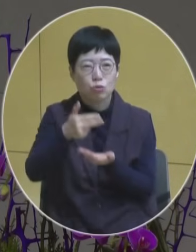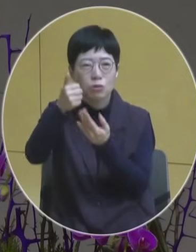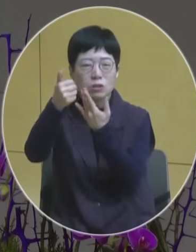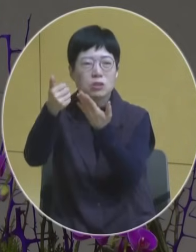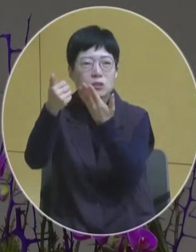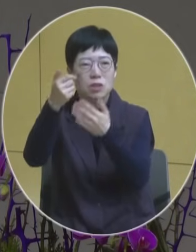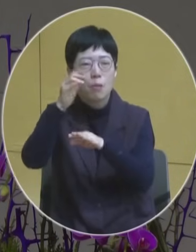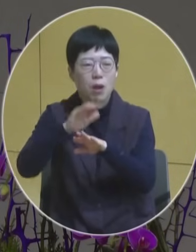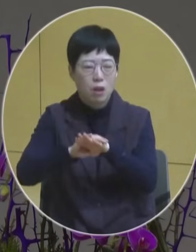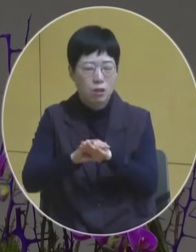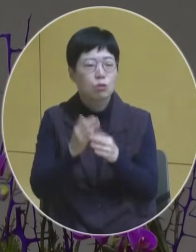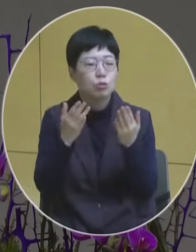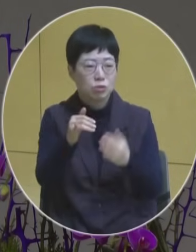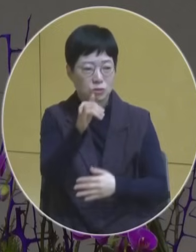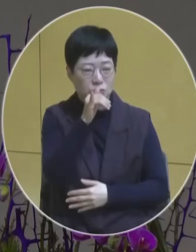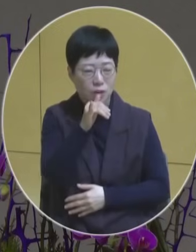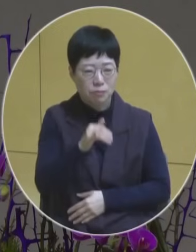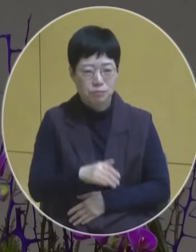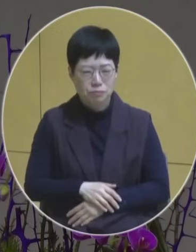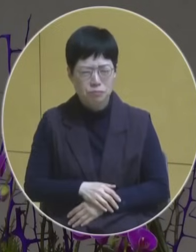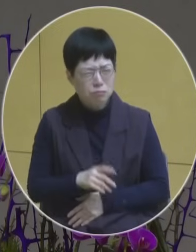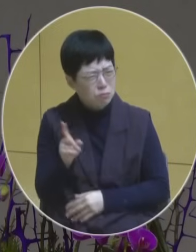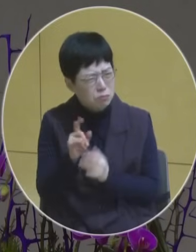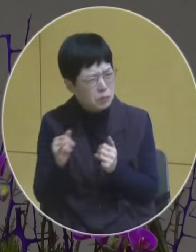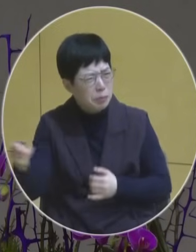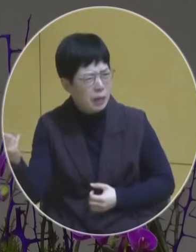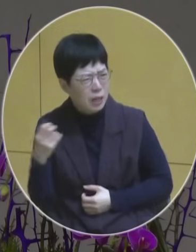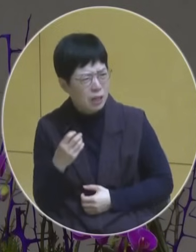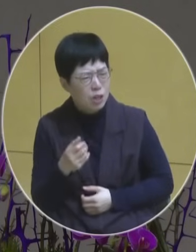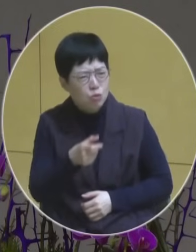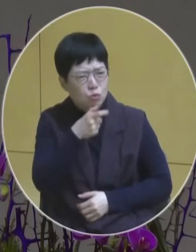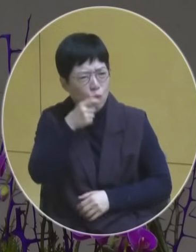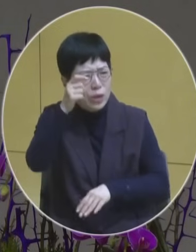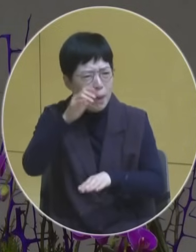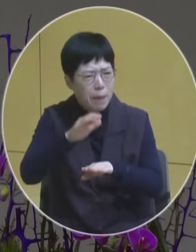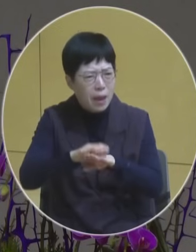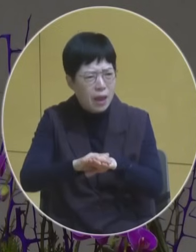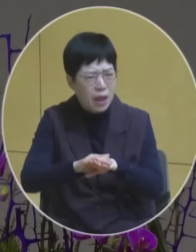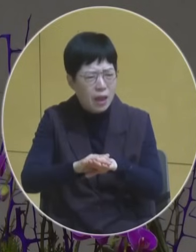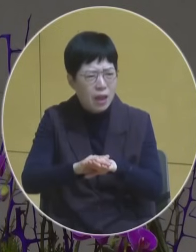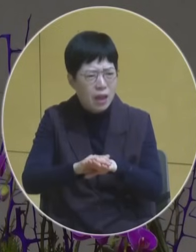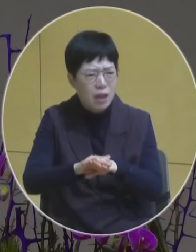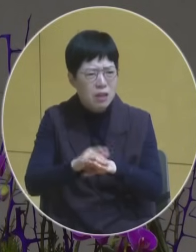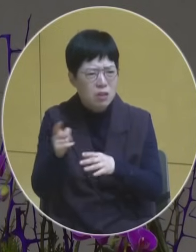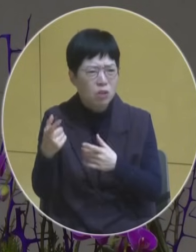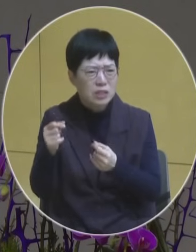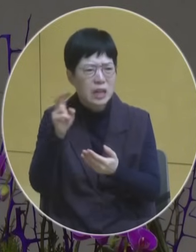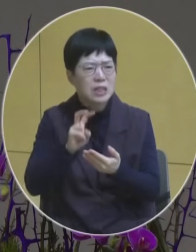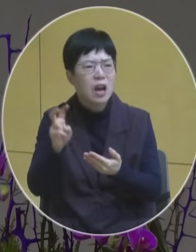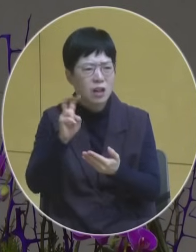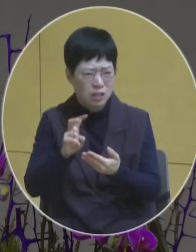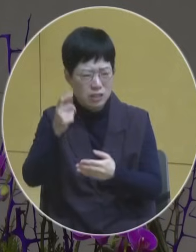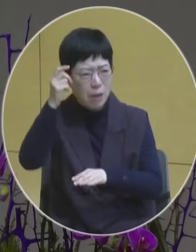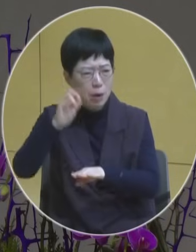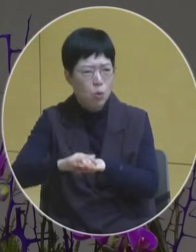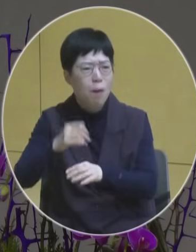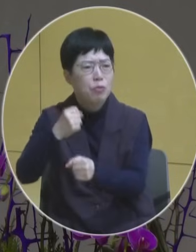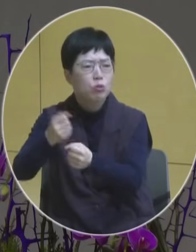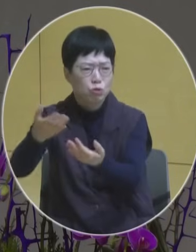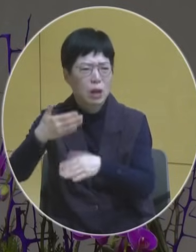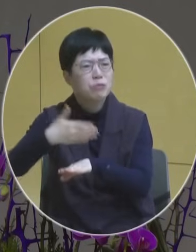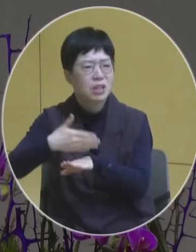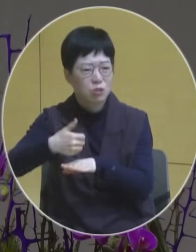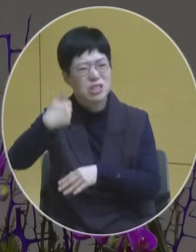올려드리는 예배를 드릴 수가 있습니다. 그래서 어떤 분이 그런 얘기예요. 수요 예배를 이런 예배로 만들어주셔서 감사하다고 그런 인사를